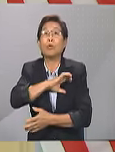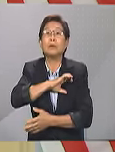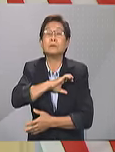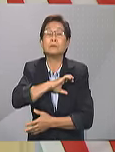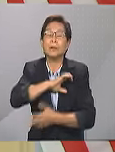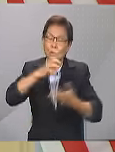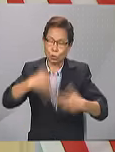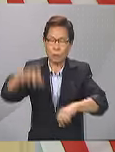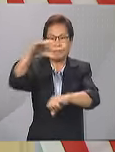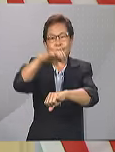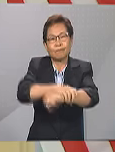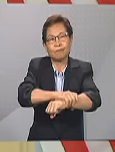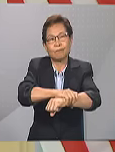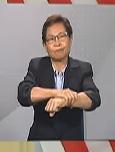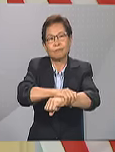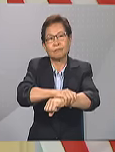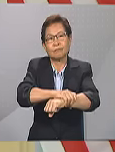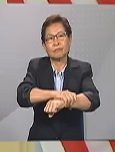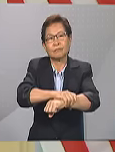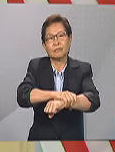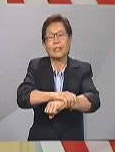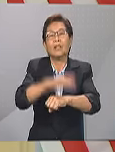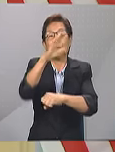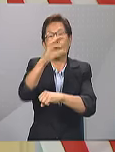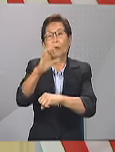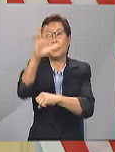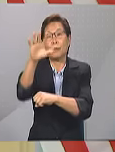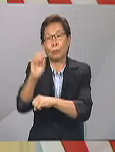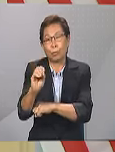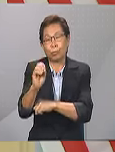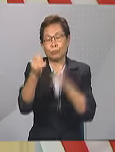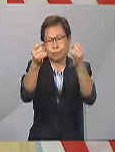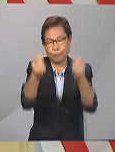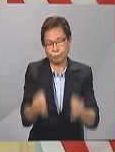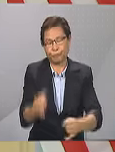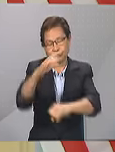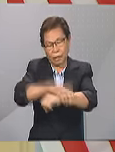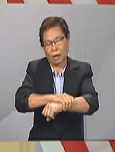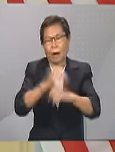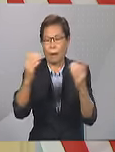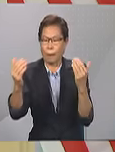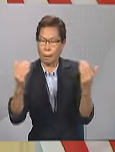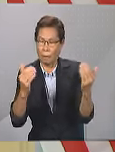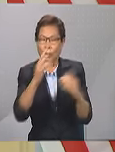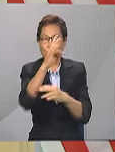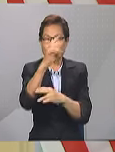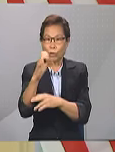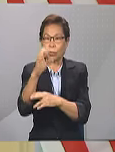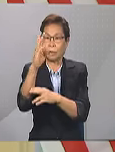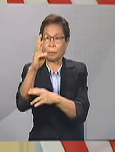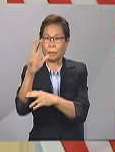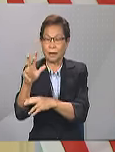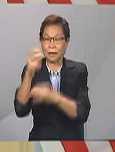telah menangkap seramai 550 individu berbanding dengan